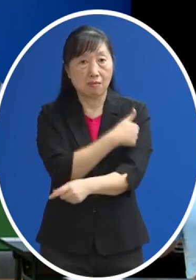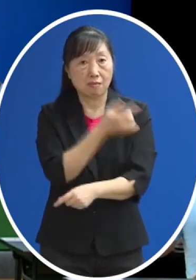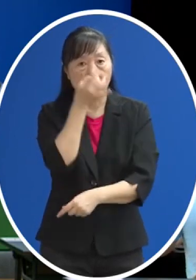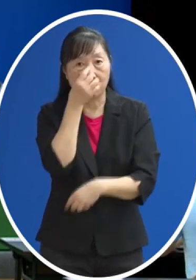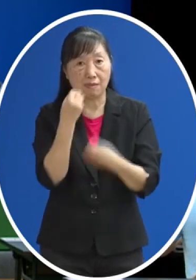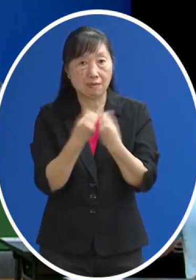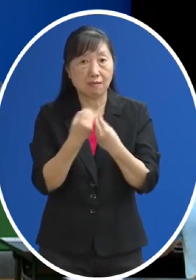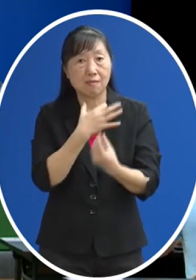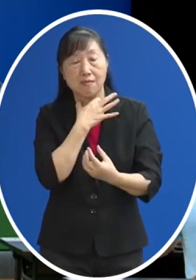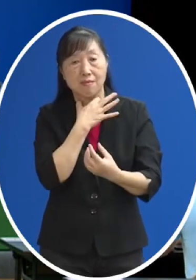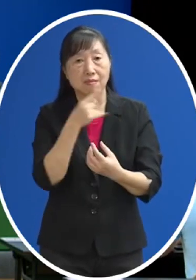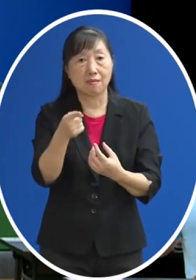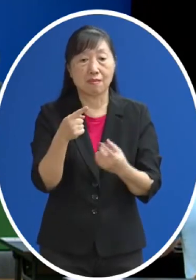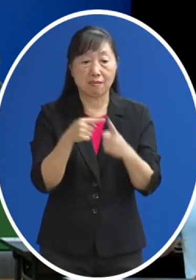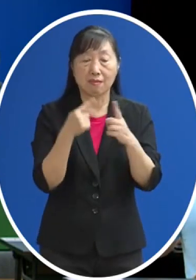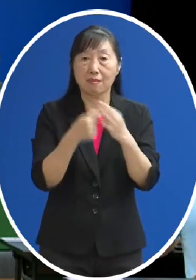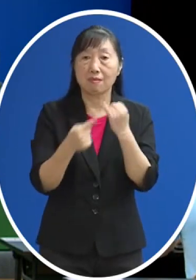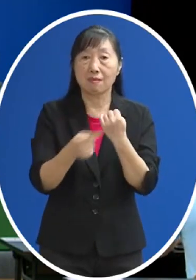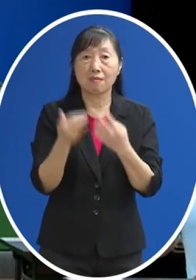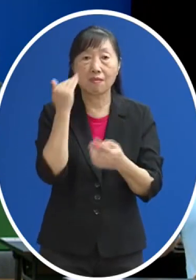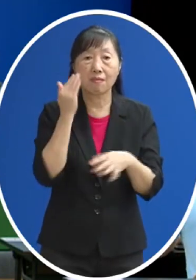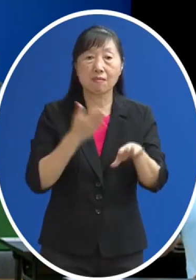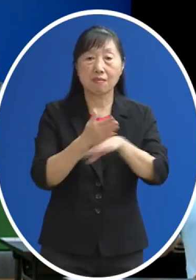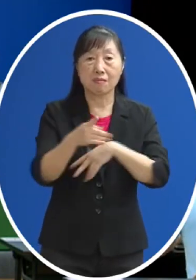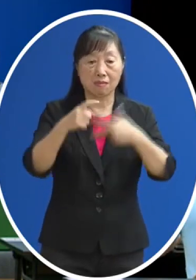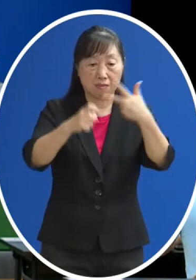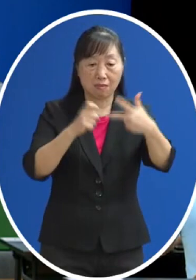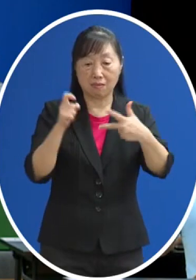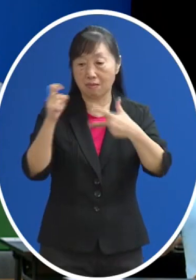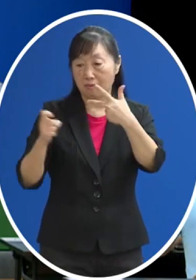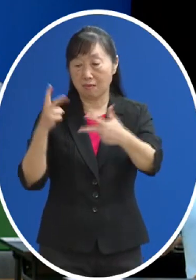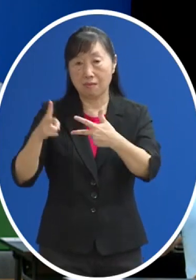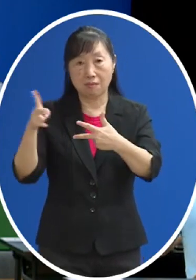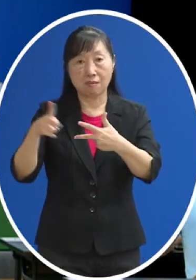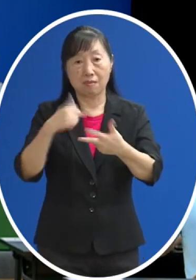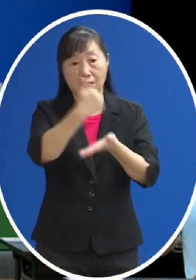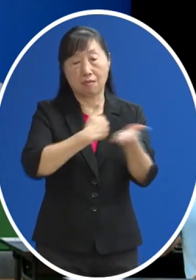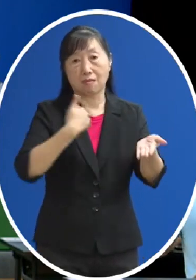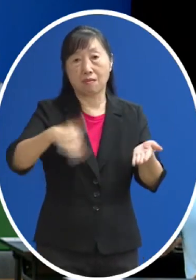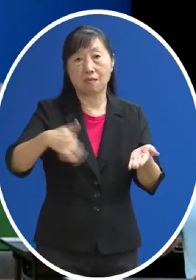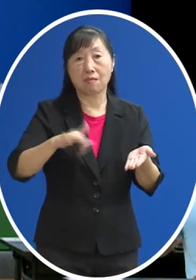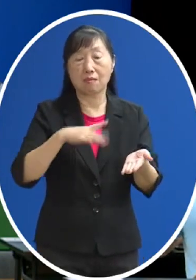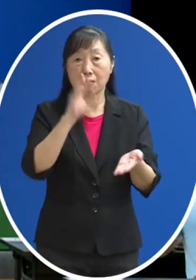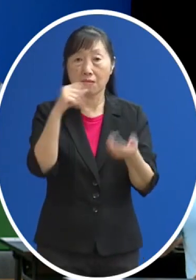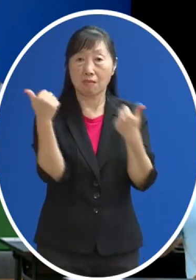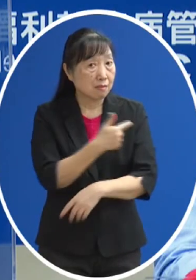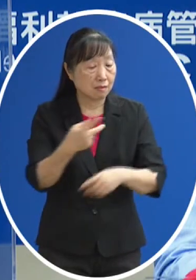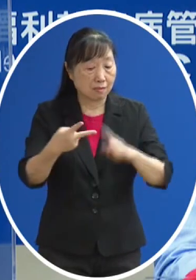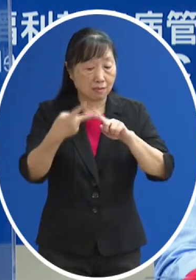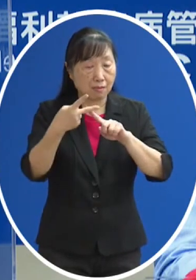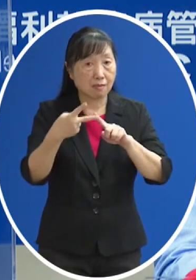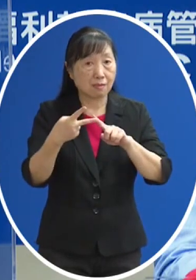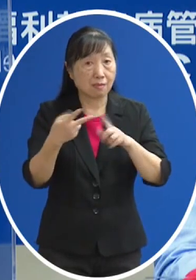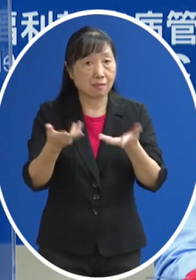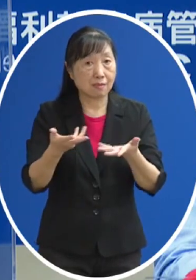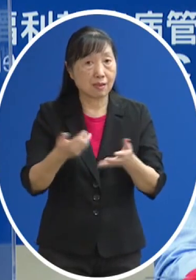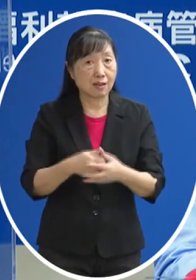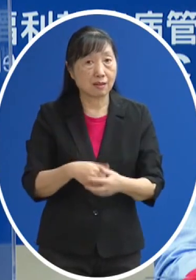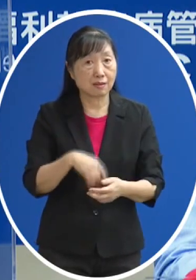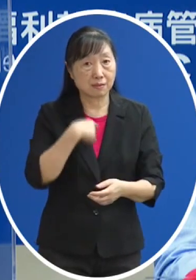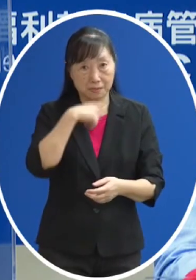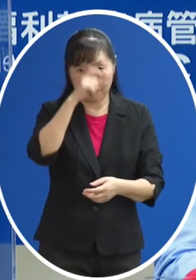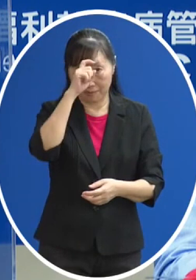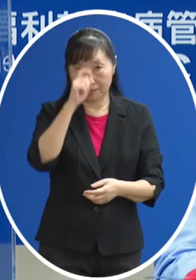少？那未来如果超过10-12周莫德纳还没有进来，我们有替代方案吗？ 第二剂我们当然希